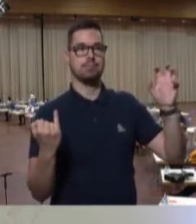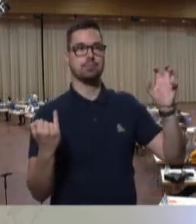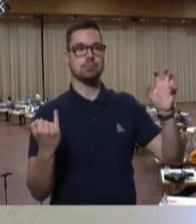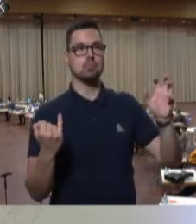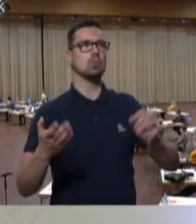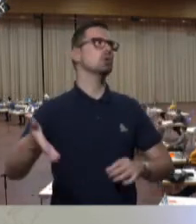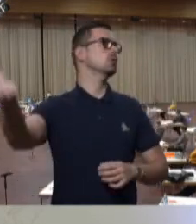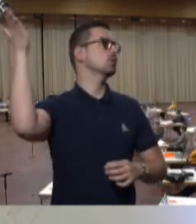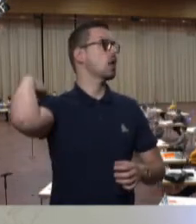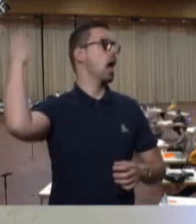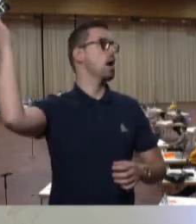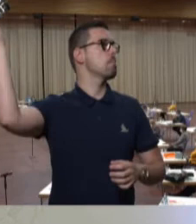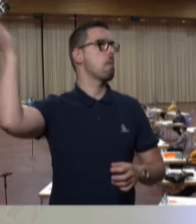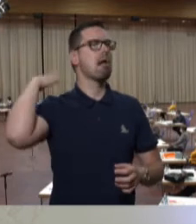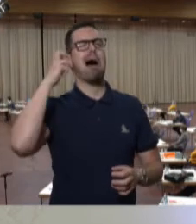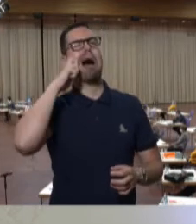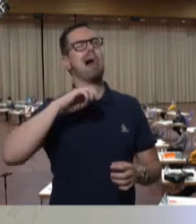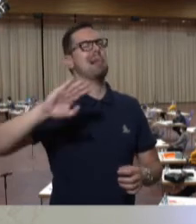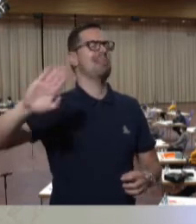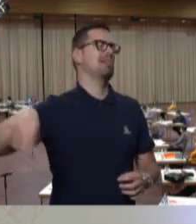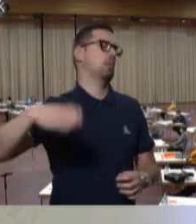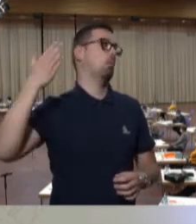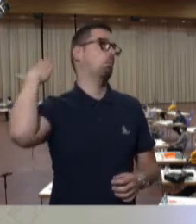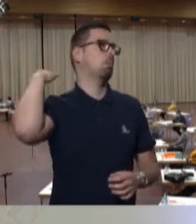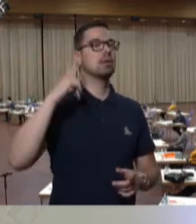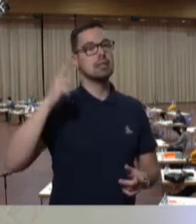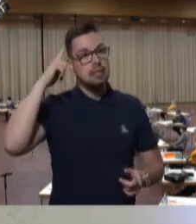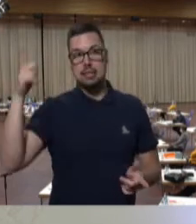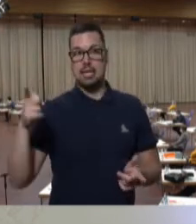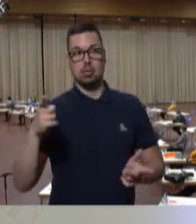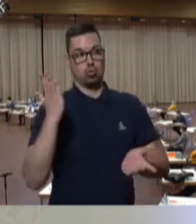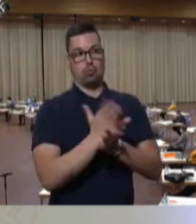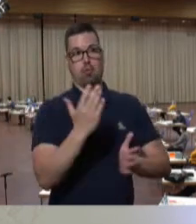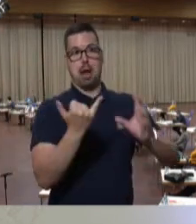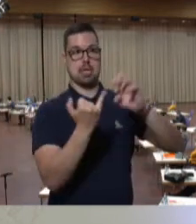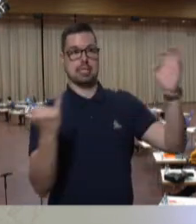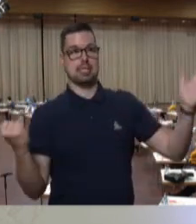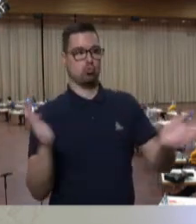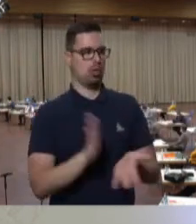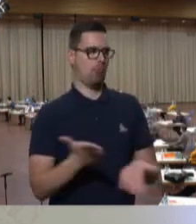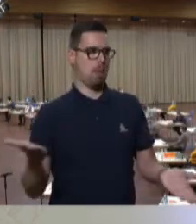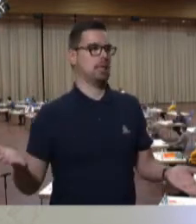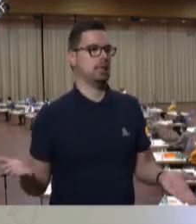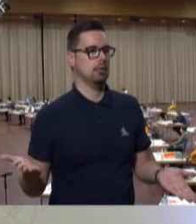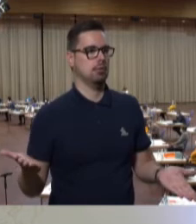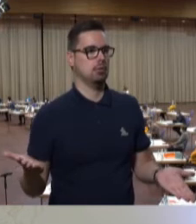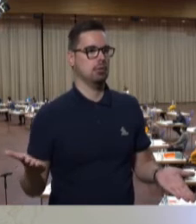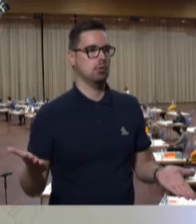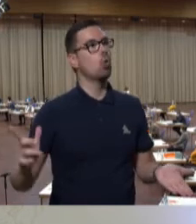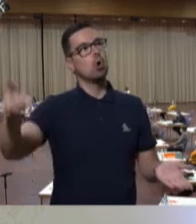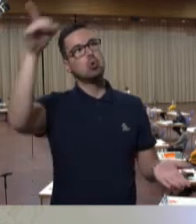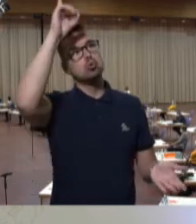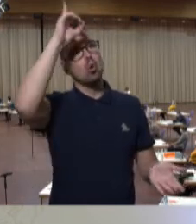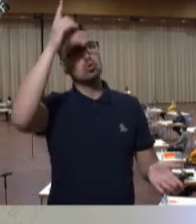einem vergangenen Jahrhundert, nichts mehr von heute. Manche glauben, die Zeit wäre schon vorbei für die Industrie. Manche wollen sogar, dass Deutschland am